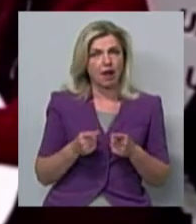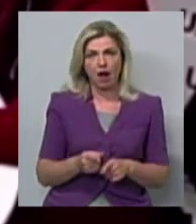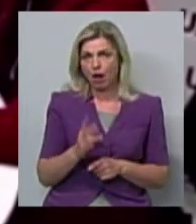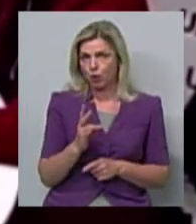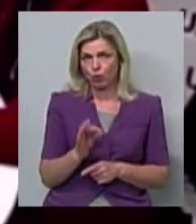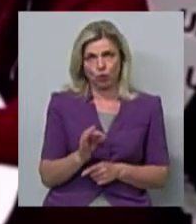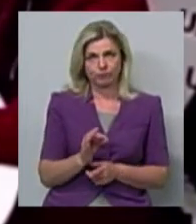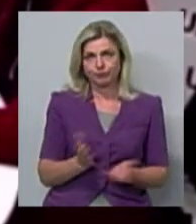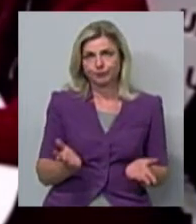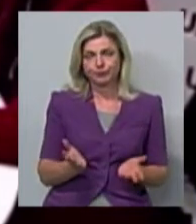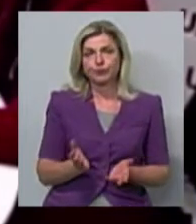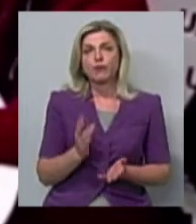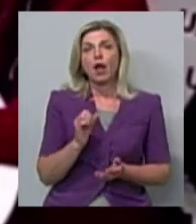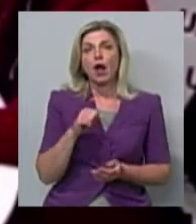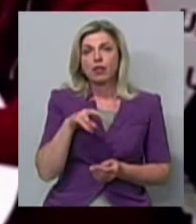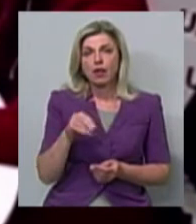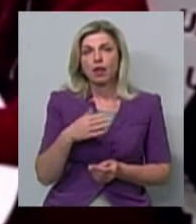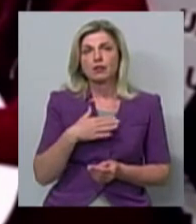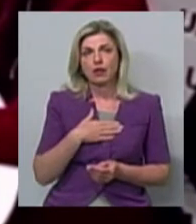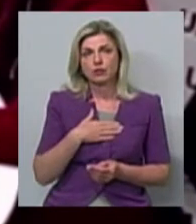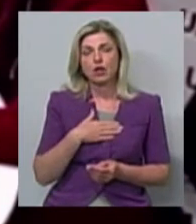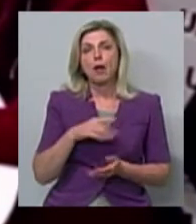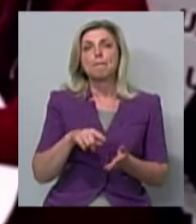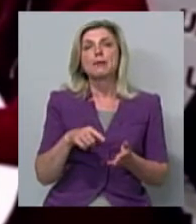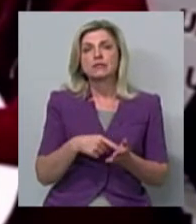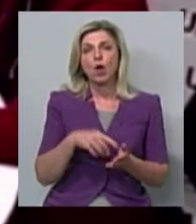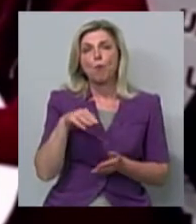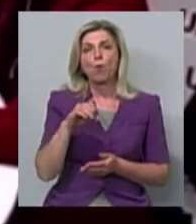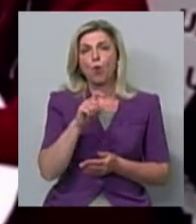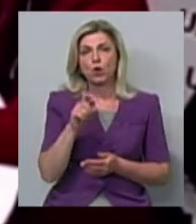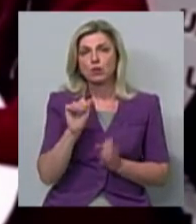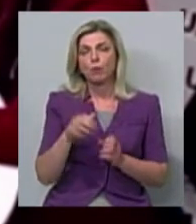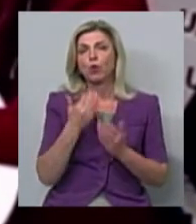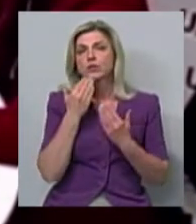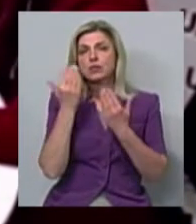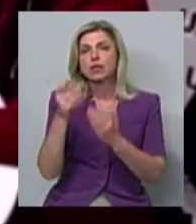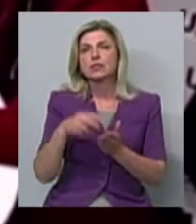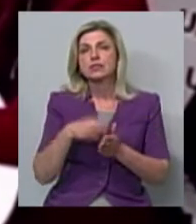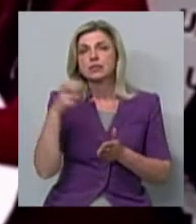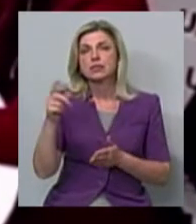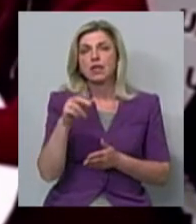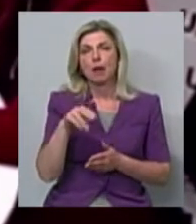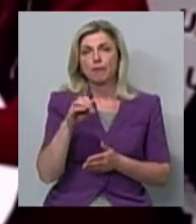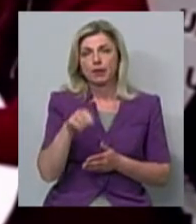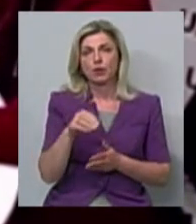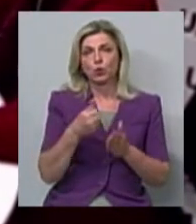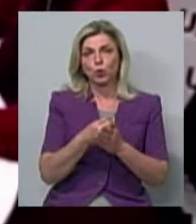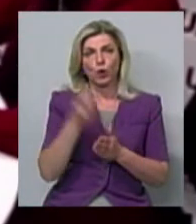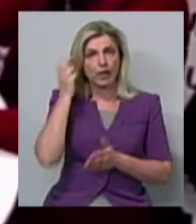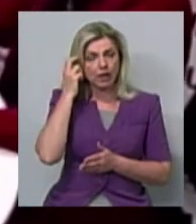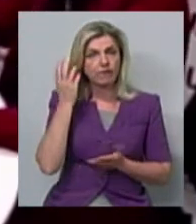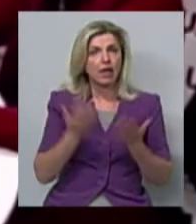Але наш місцевий МОЗ може звернутися із запитом до Києва, якщо захоче. І ось